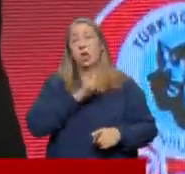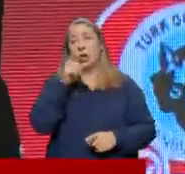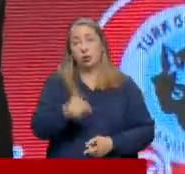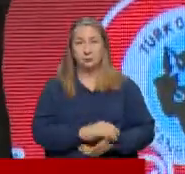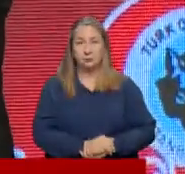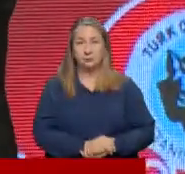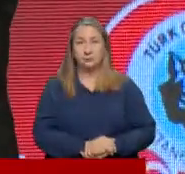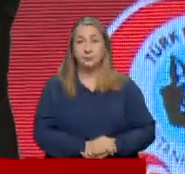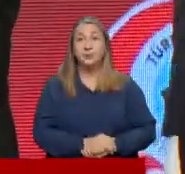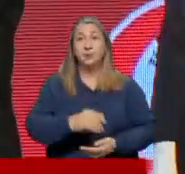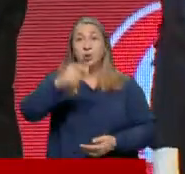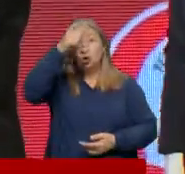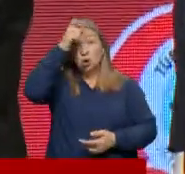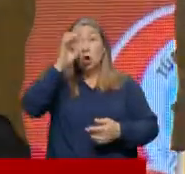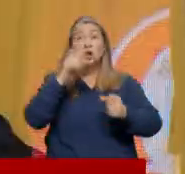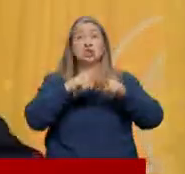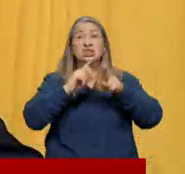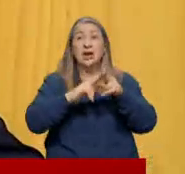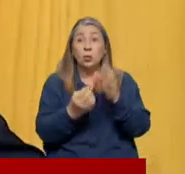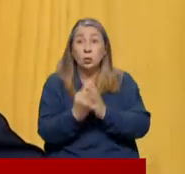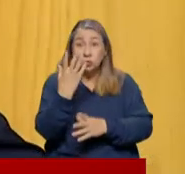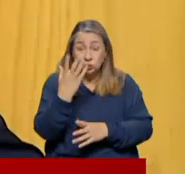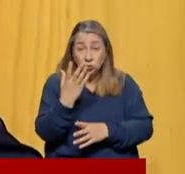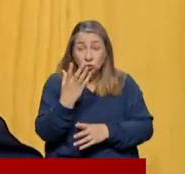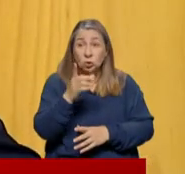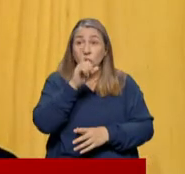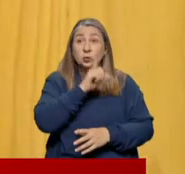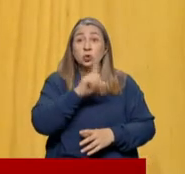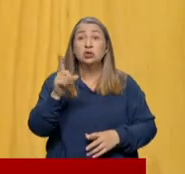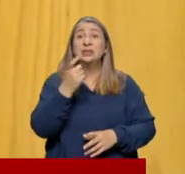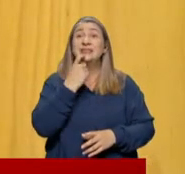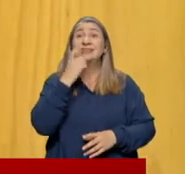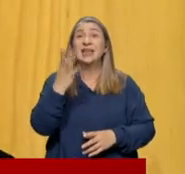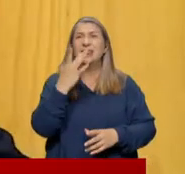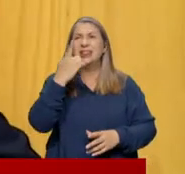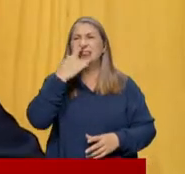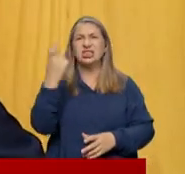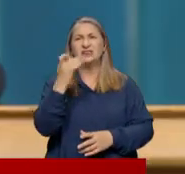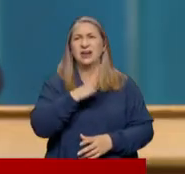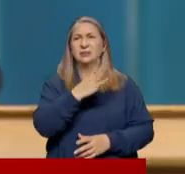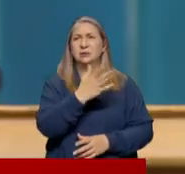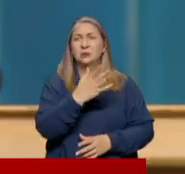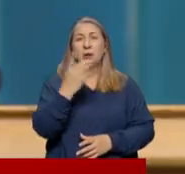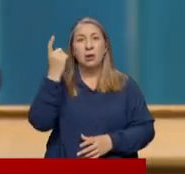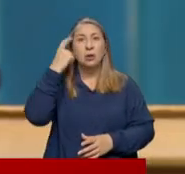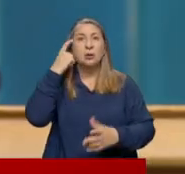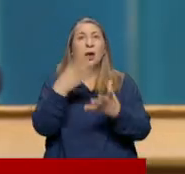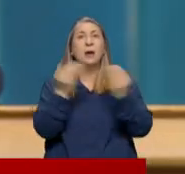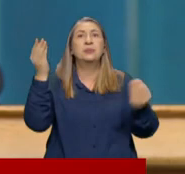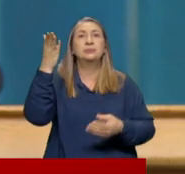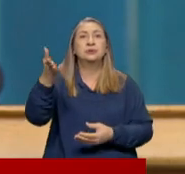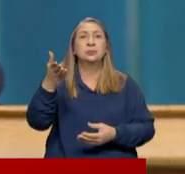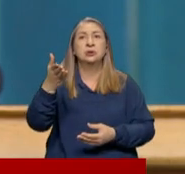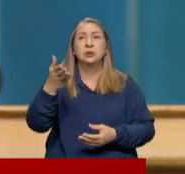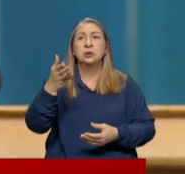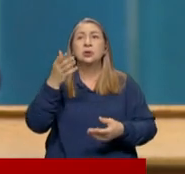Kılıçdaroğlu Türk ocaklarının kuruluşunun 110 yılında ne işi vardır o akıllarını yatırmış